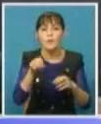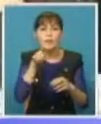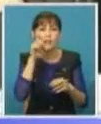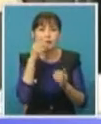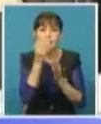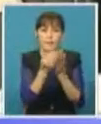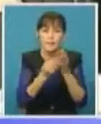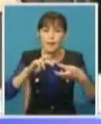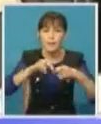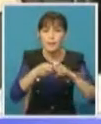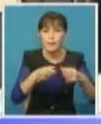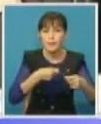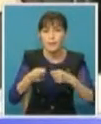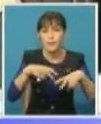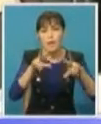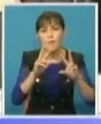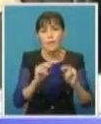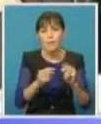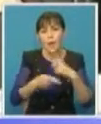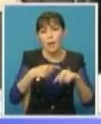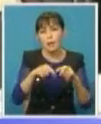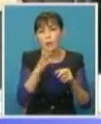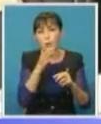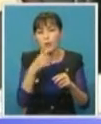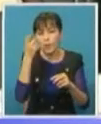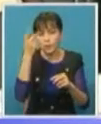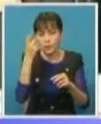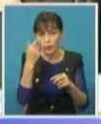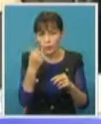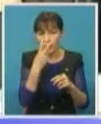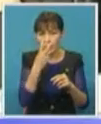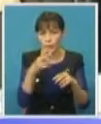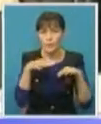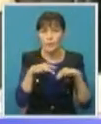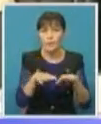саясаты мәселелері басқармасының мамандары алдағы уақытта ескерусіз қалмайтынын айтты.